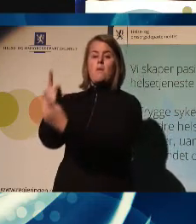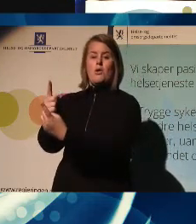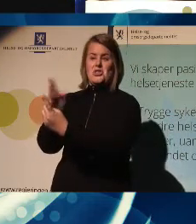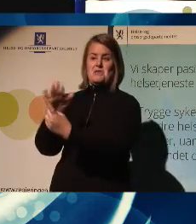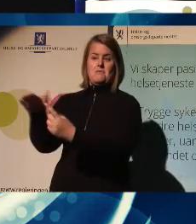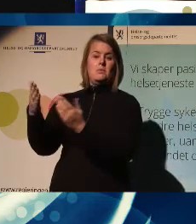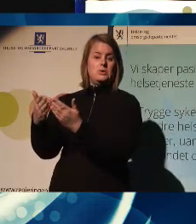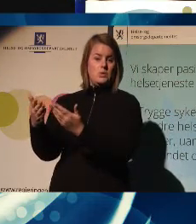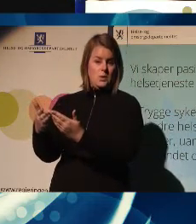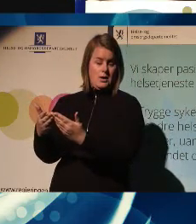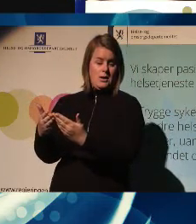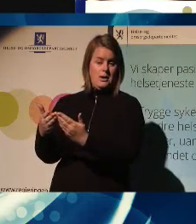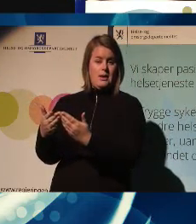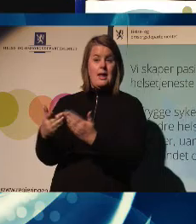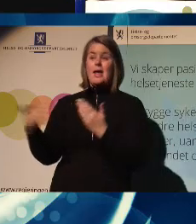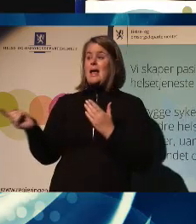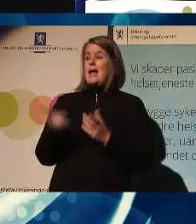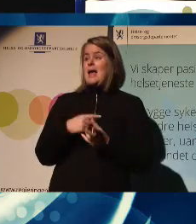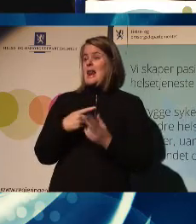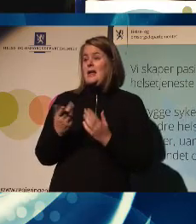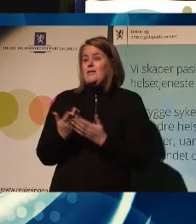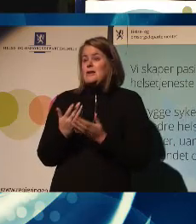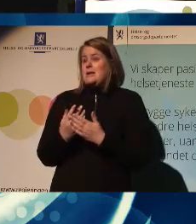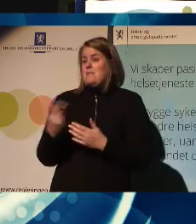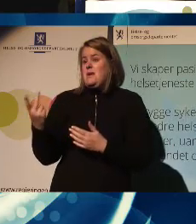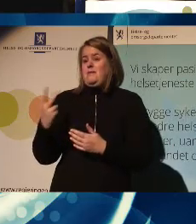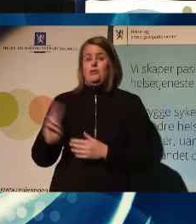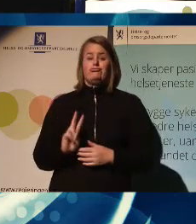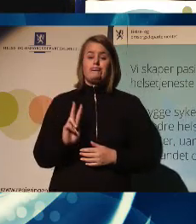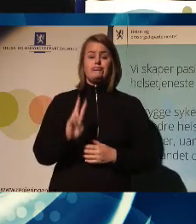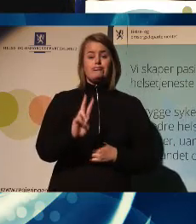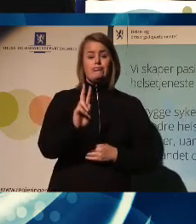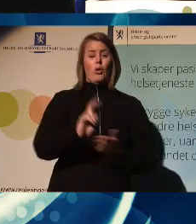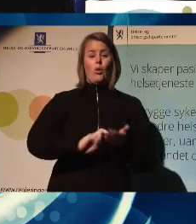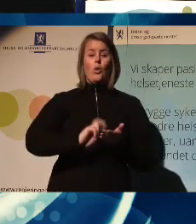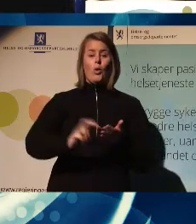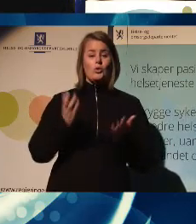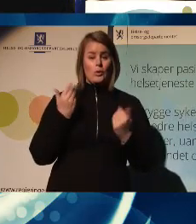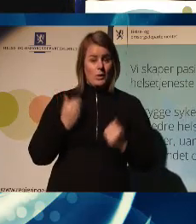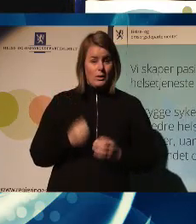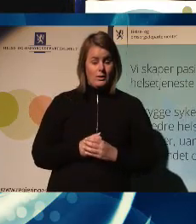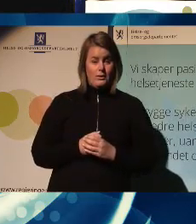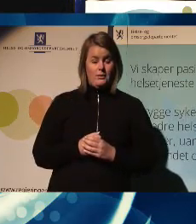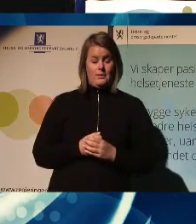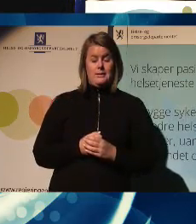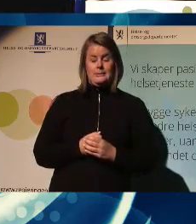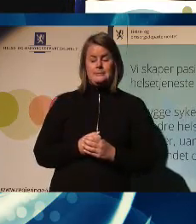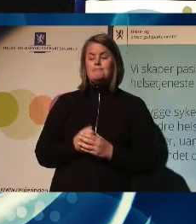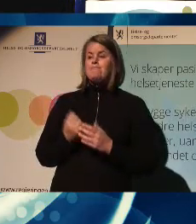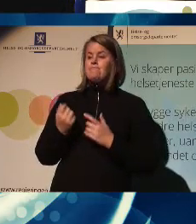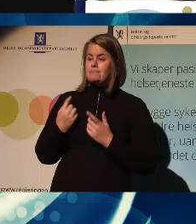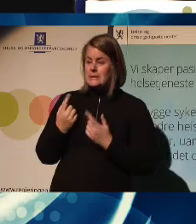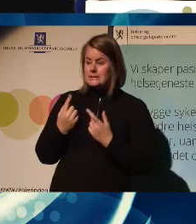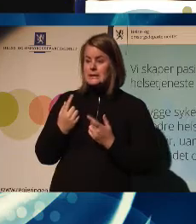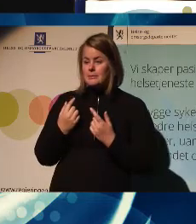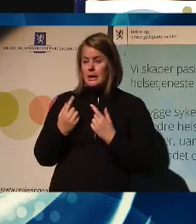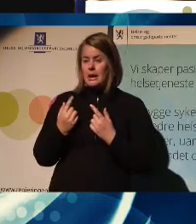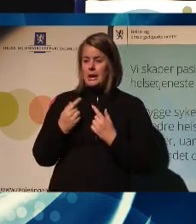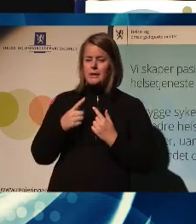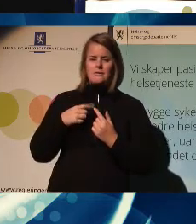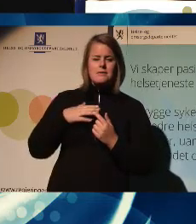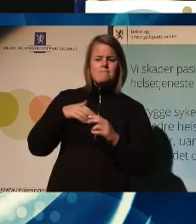skolen. Mens andre ganger så vi gjerne ute og går en tur. Og i samtalen så vil jo vi finne